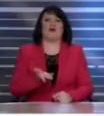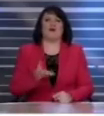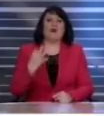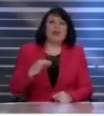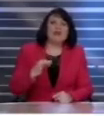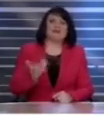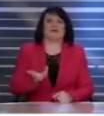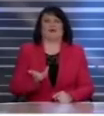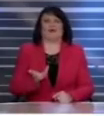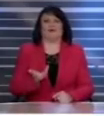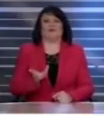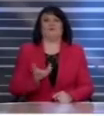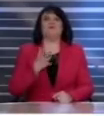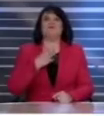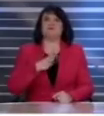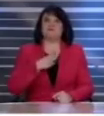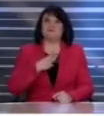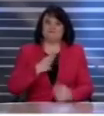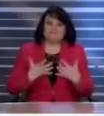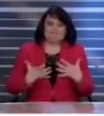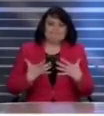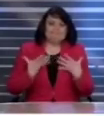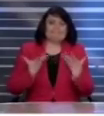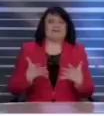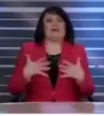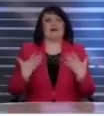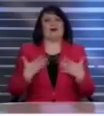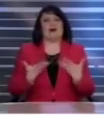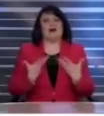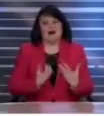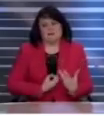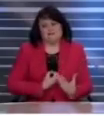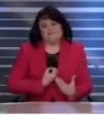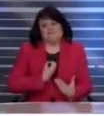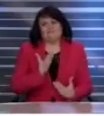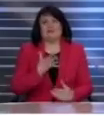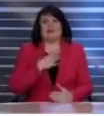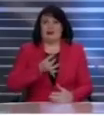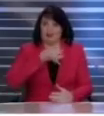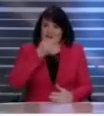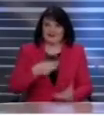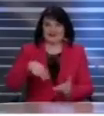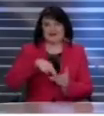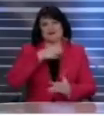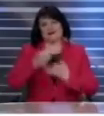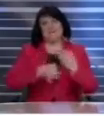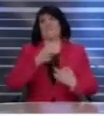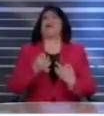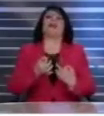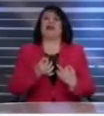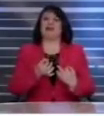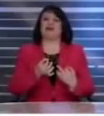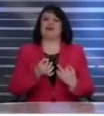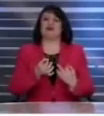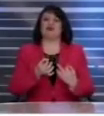τους. Θα ήθελα λοιπόν με θέρμη και πολύ συναισθηματισμό να απευθυνθώ στον ελληνικό λαό και να